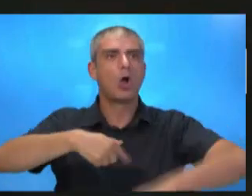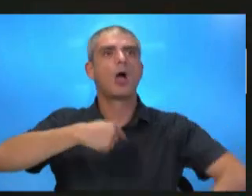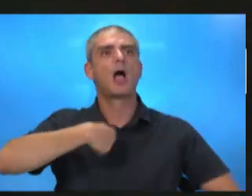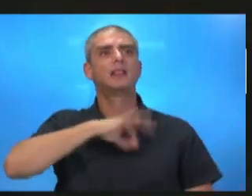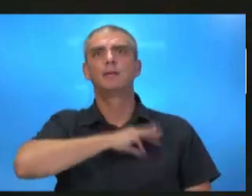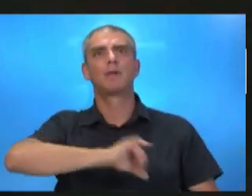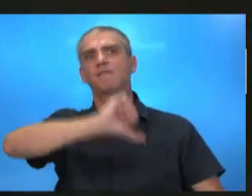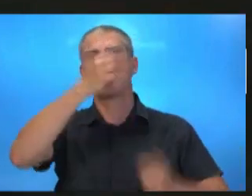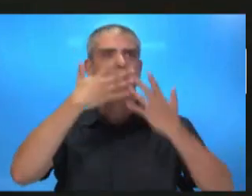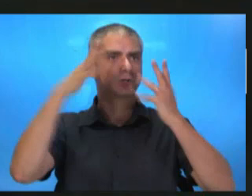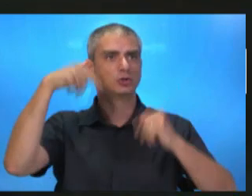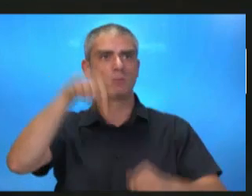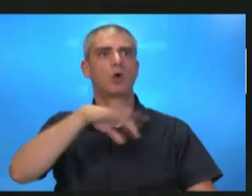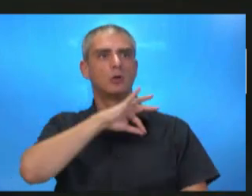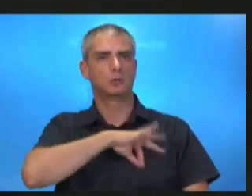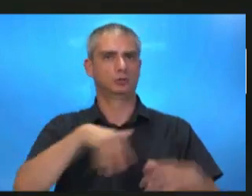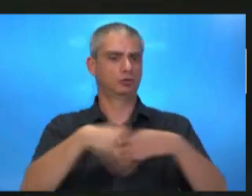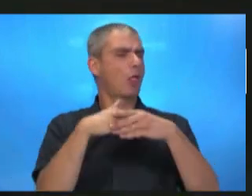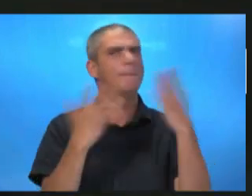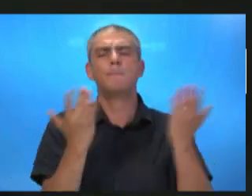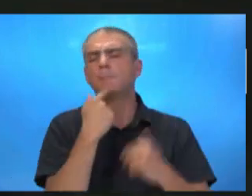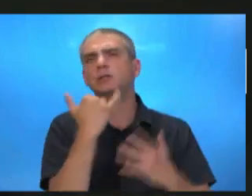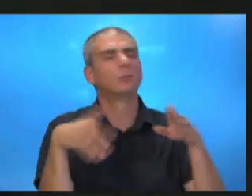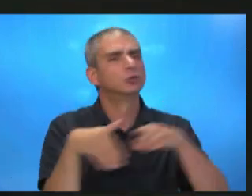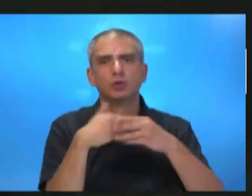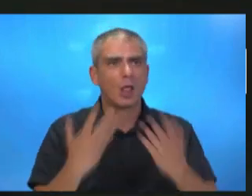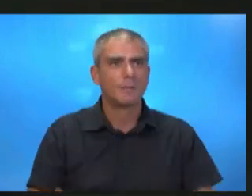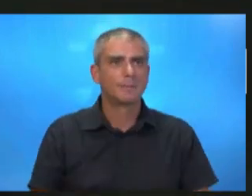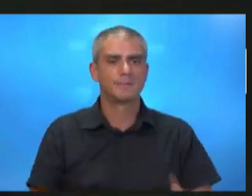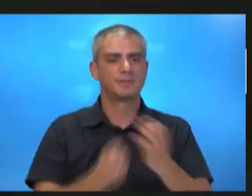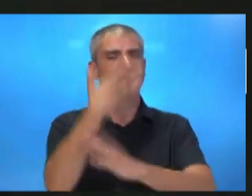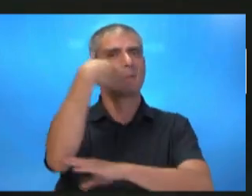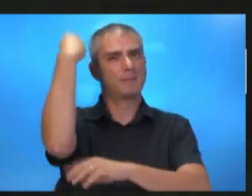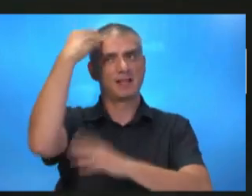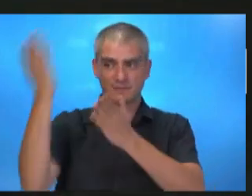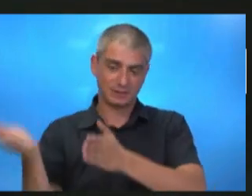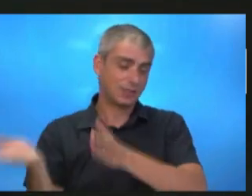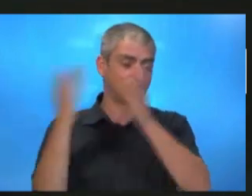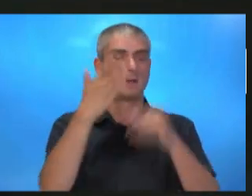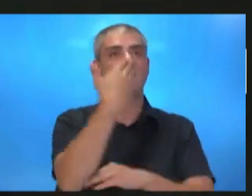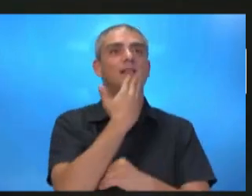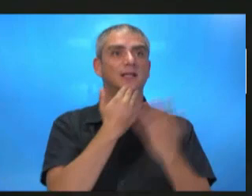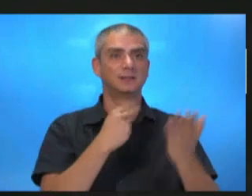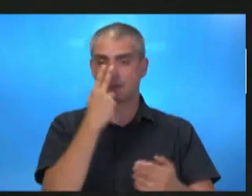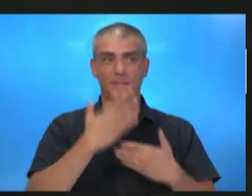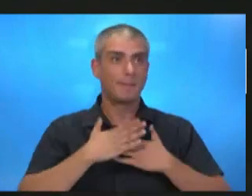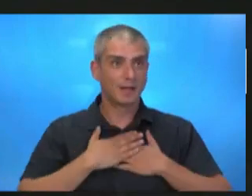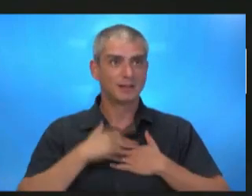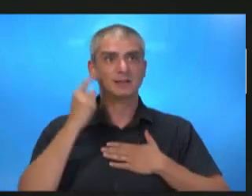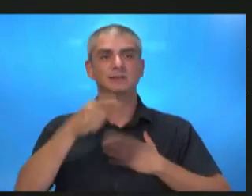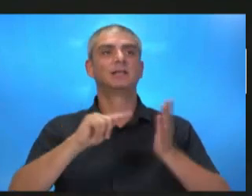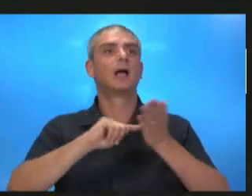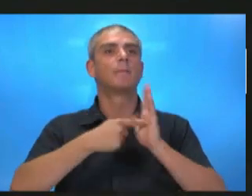העיקרי שיהיה שלום פה. מה זאת אומרת שלום? זאת אומרת, הקמת מדינה פלסטינית לצד מדינת ישראל, מבחינתי זו מטרת